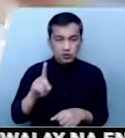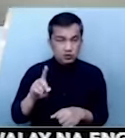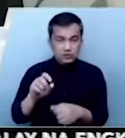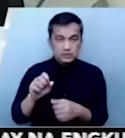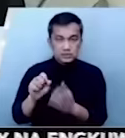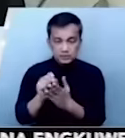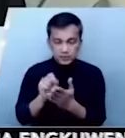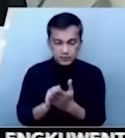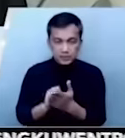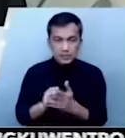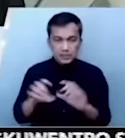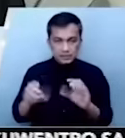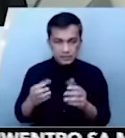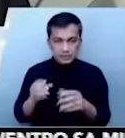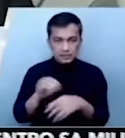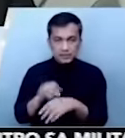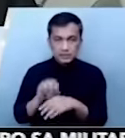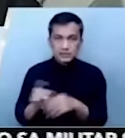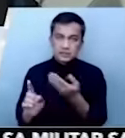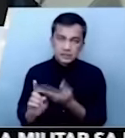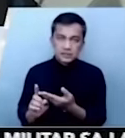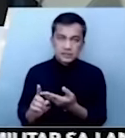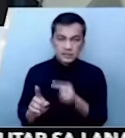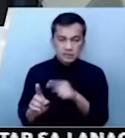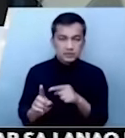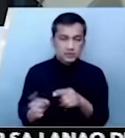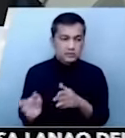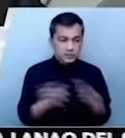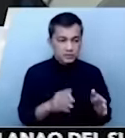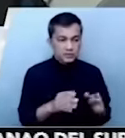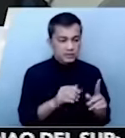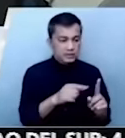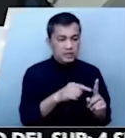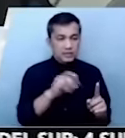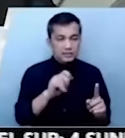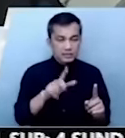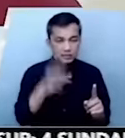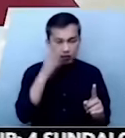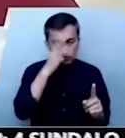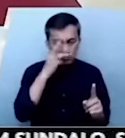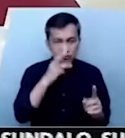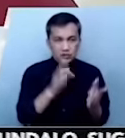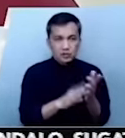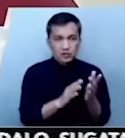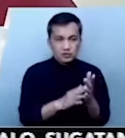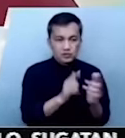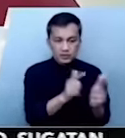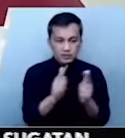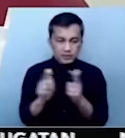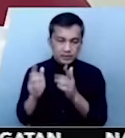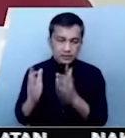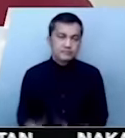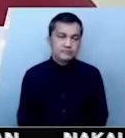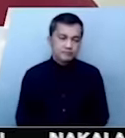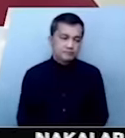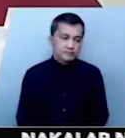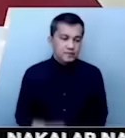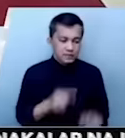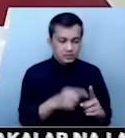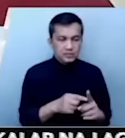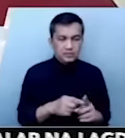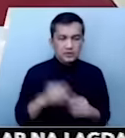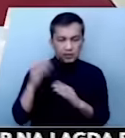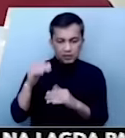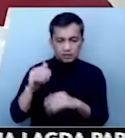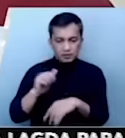siya. Ito rin ang inaalala ni Teacher Ariel Martinez na school librarian din. Sana raw ay magtalaga muna ng mga